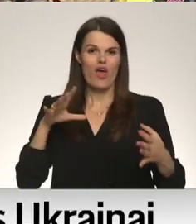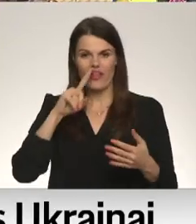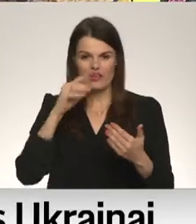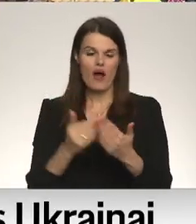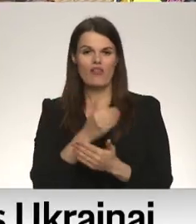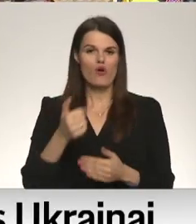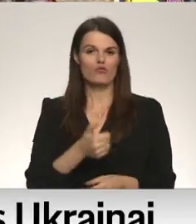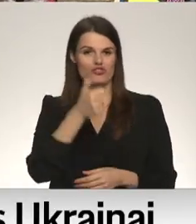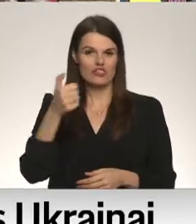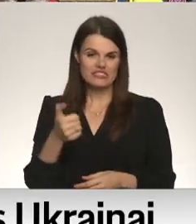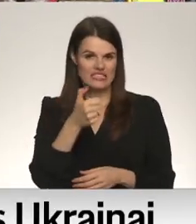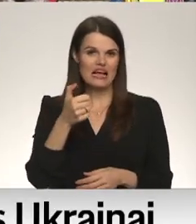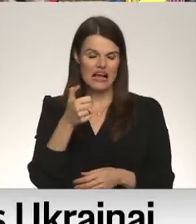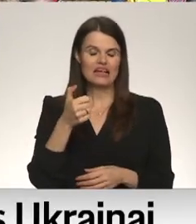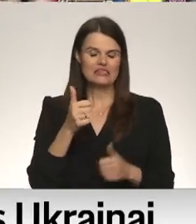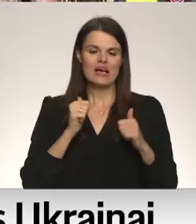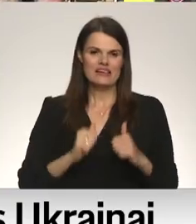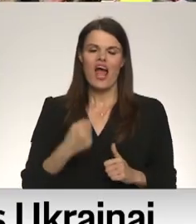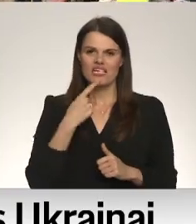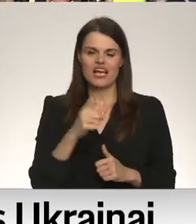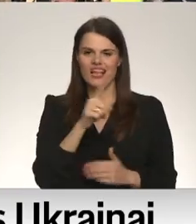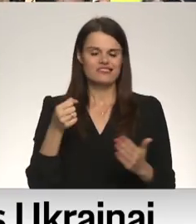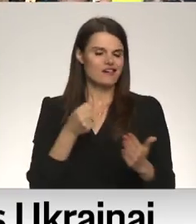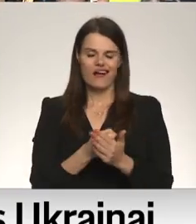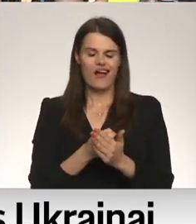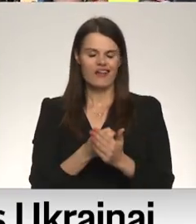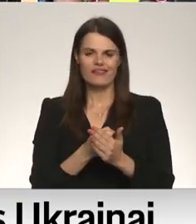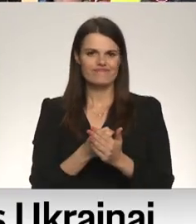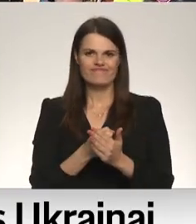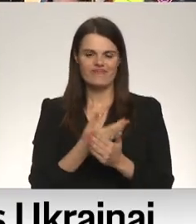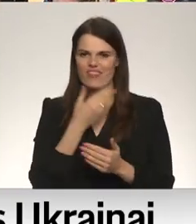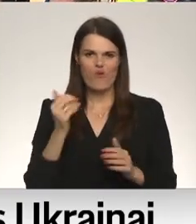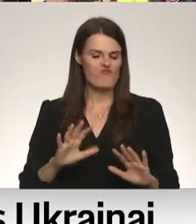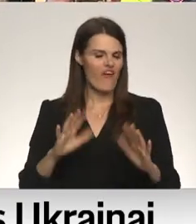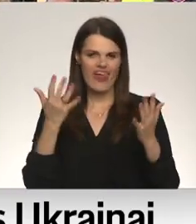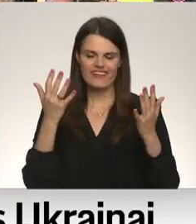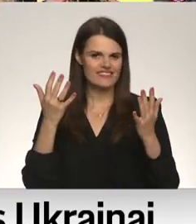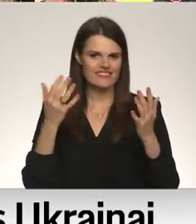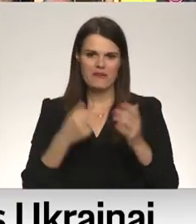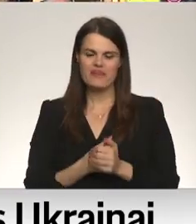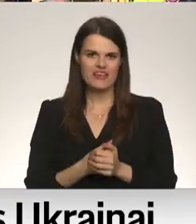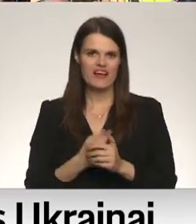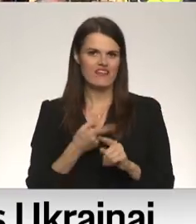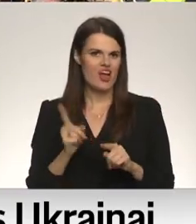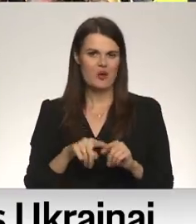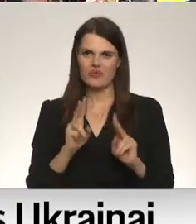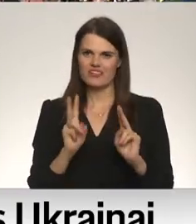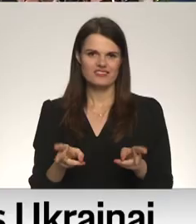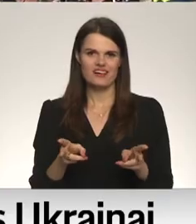atjaunošanas gadus, jāatzīst līdz galam nav bijusi sekmīga, jo